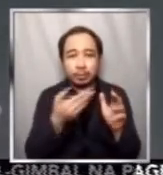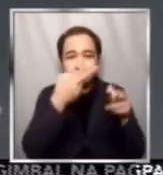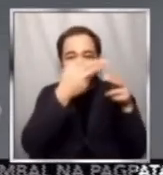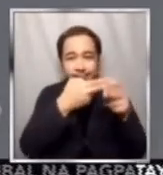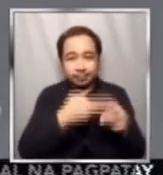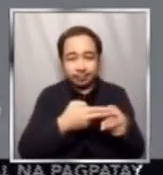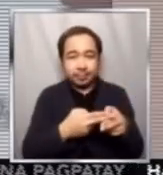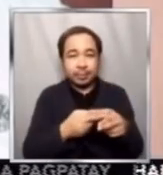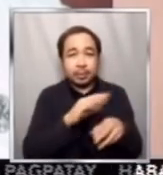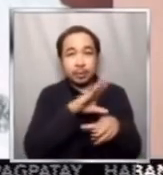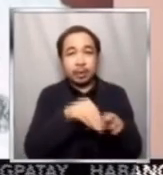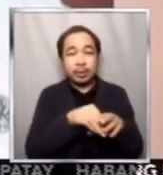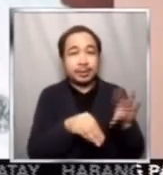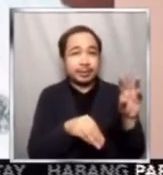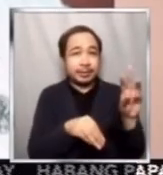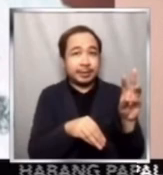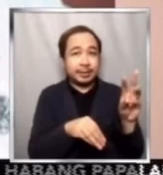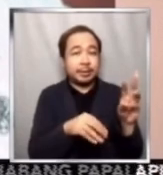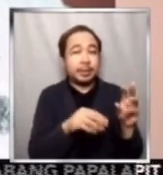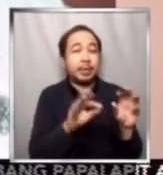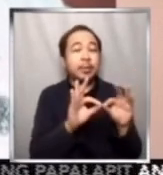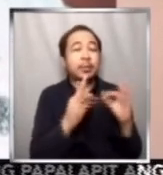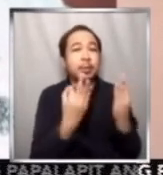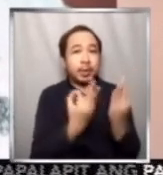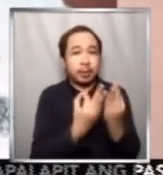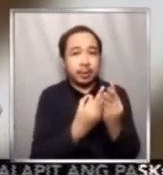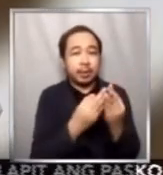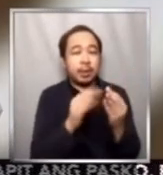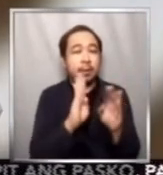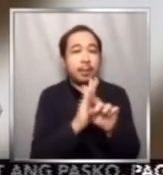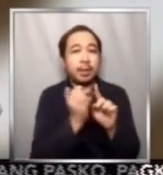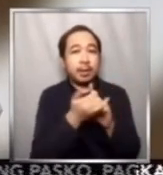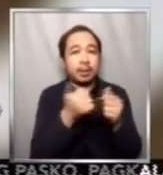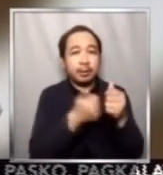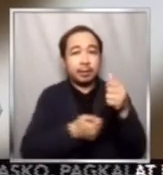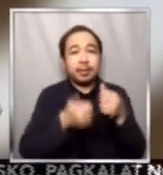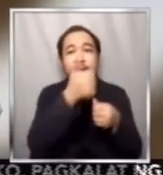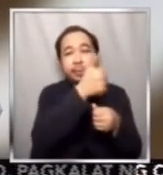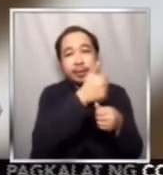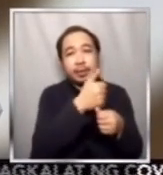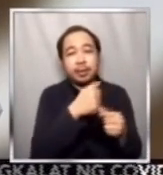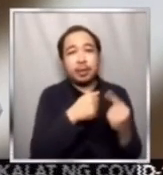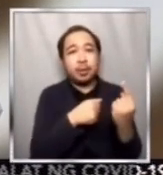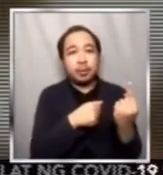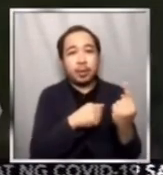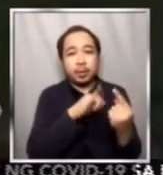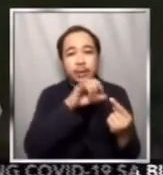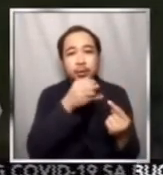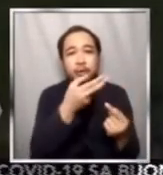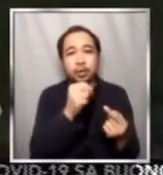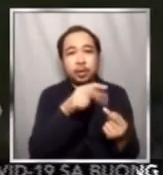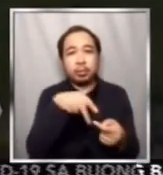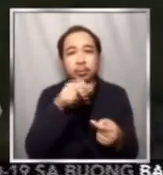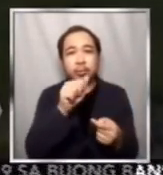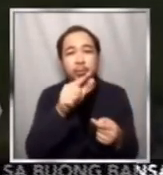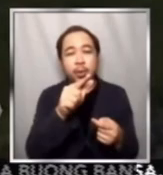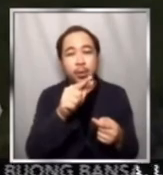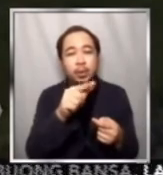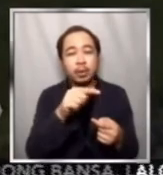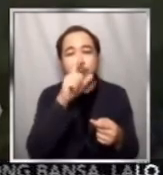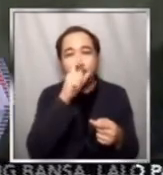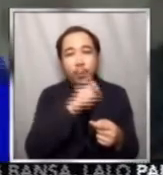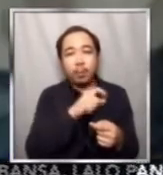ang kamag-anak ni Biga Barangay Captain Pedro Atan Sipada. Isa na nito si John Paul Resuelo, 27 anyos.